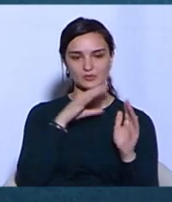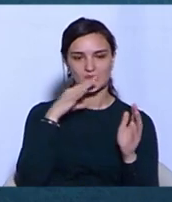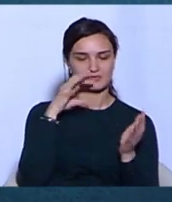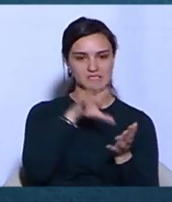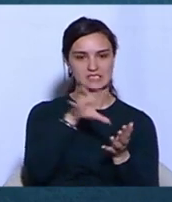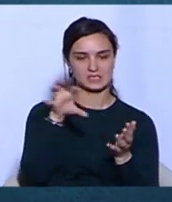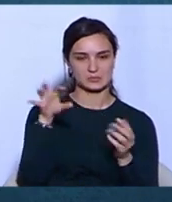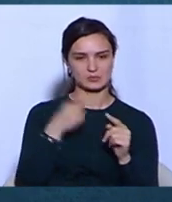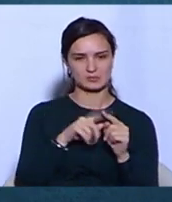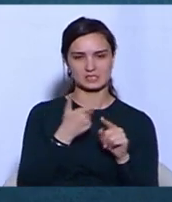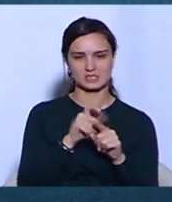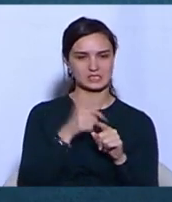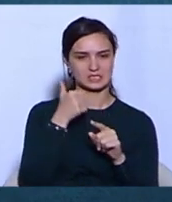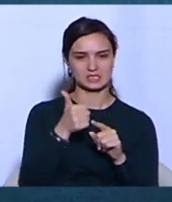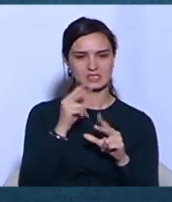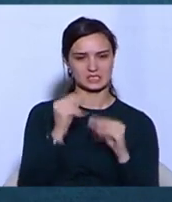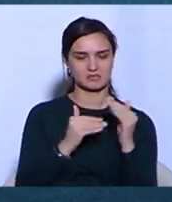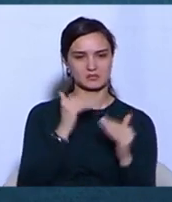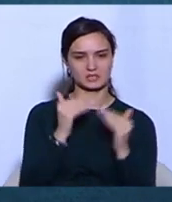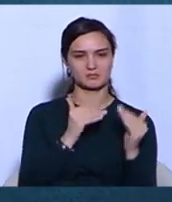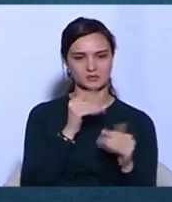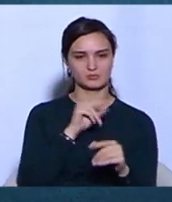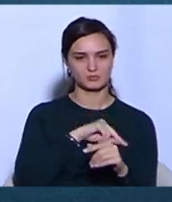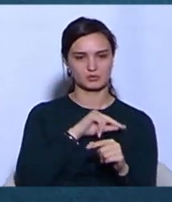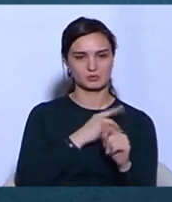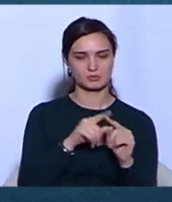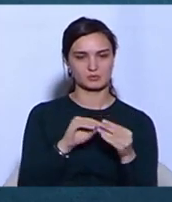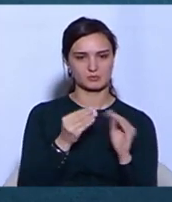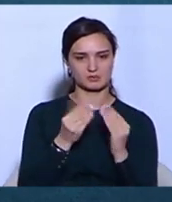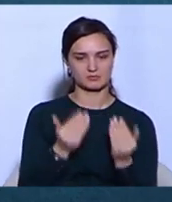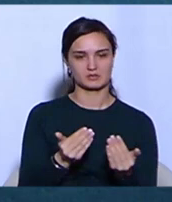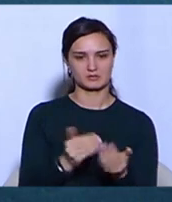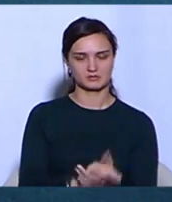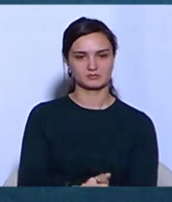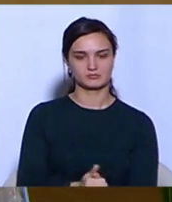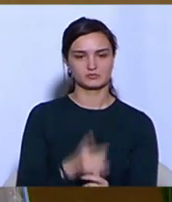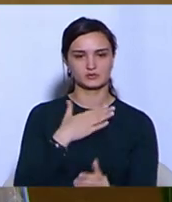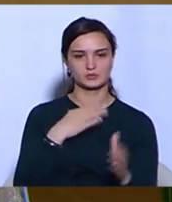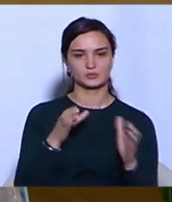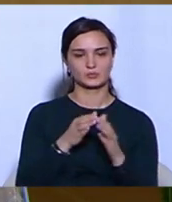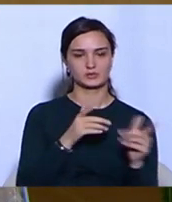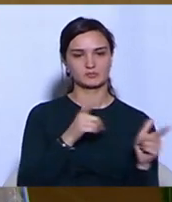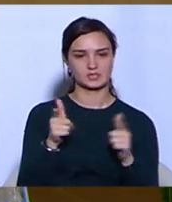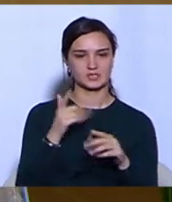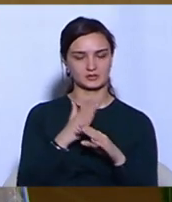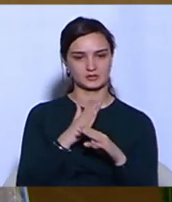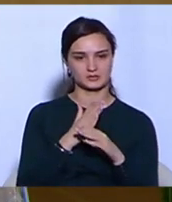დაწესებულება რომელიც ძალიან კარგად და წარმატებით მუშაობს ამ პრობლემასთან. მოგეთ ჩვენი გუნდი მზად არის